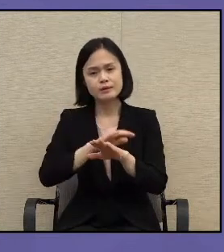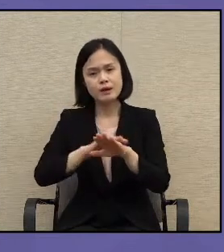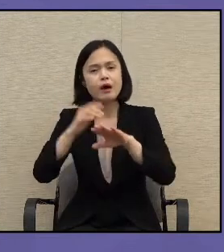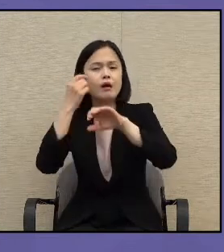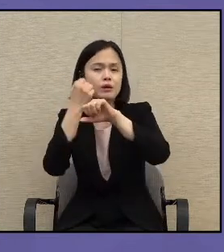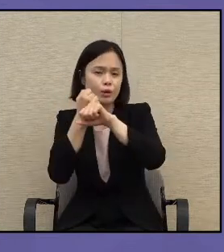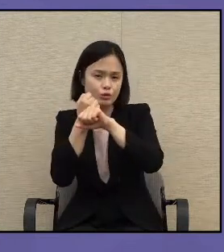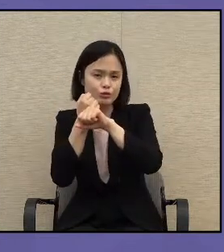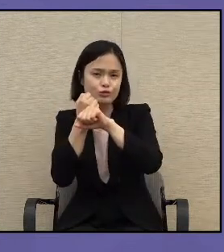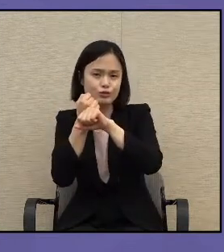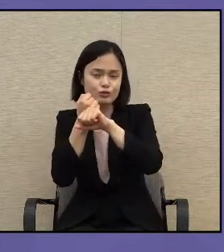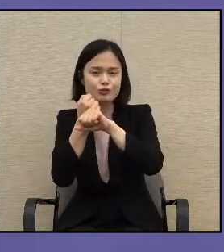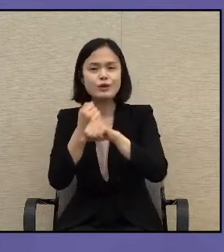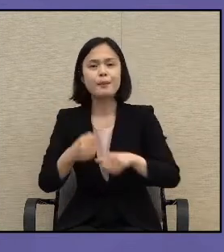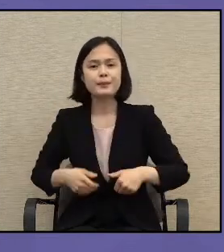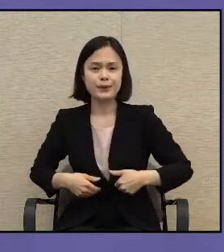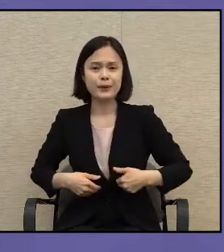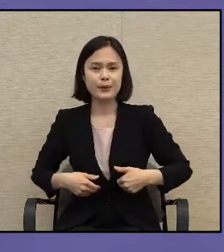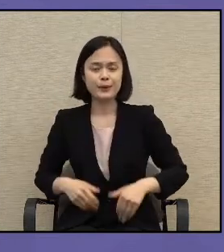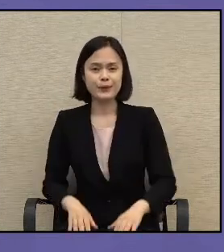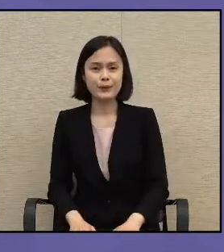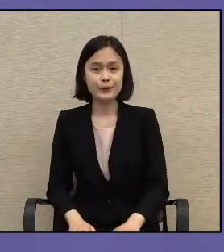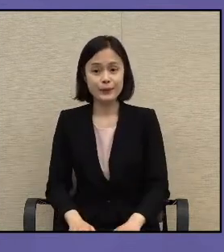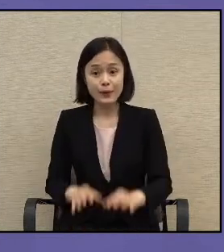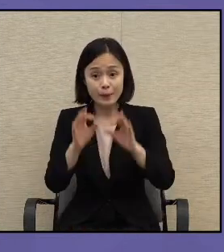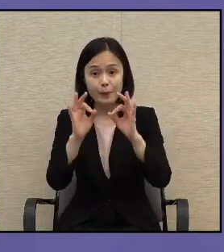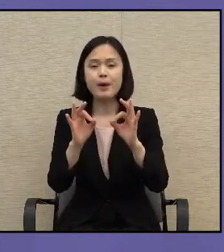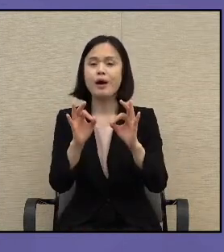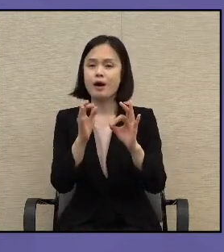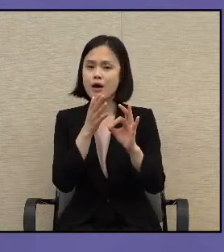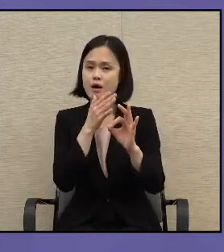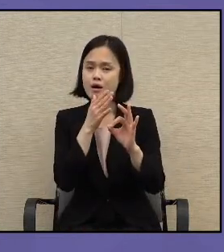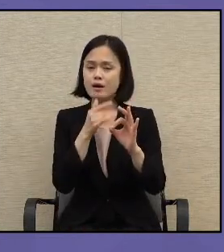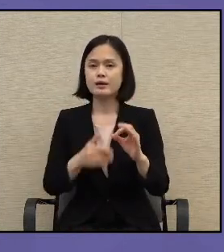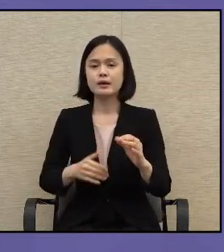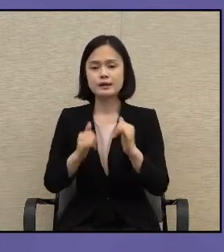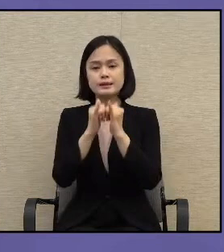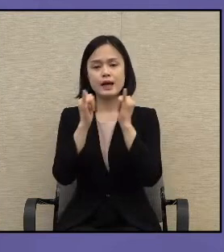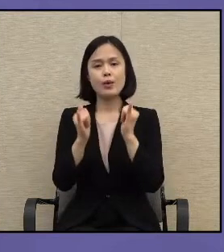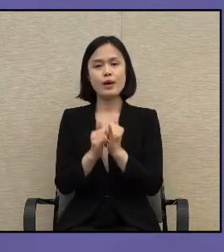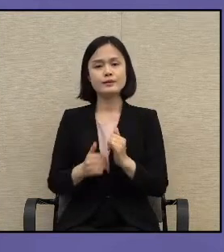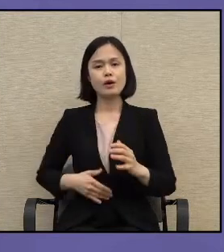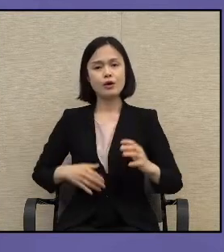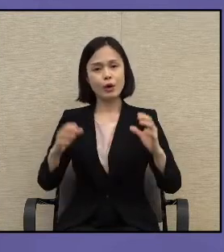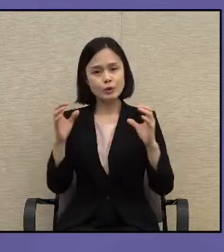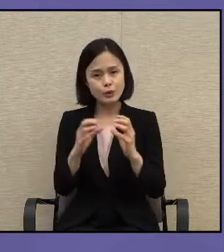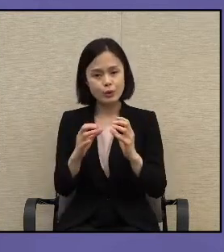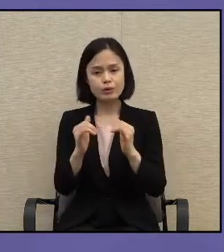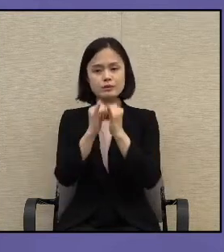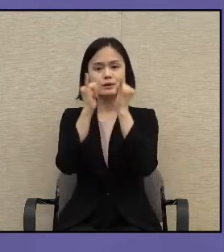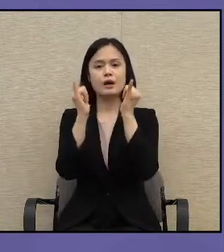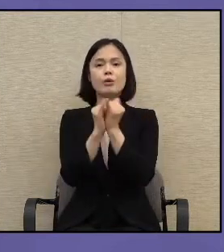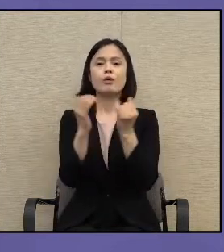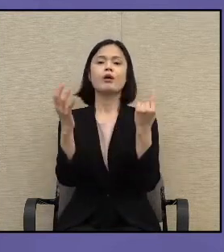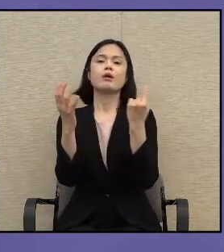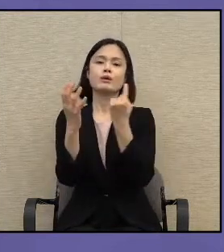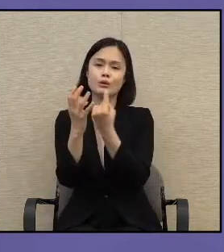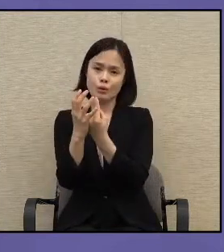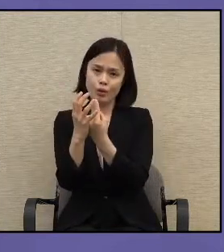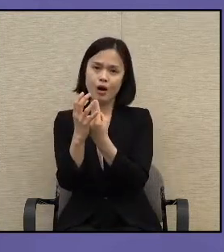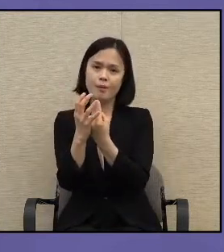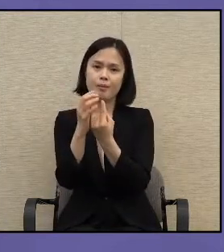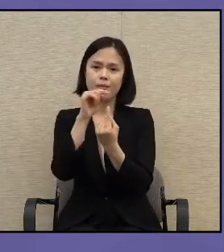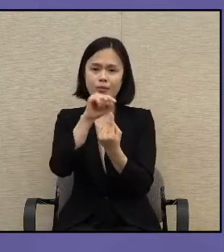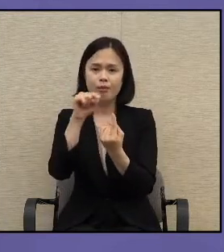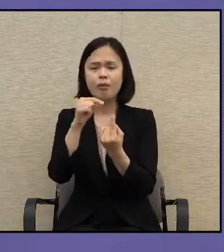어떤 사회적 결속, 사회적 통합이라고 하는 부분들과 관련되는 것이 이제 자살,